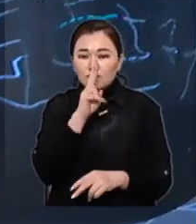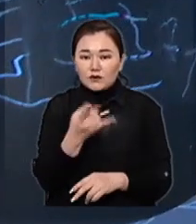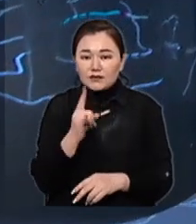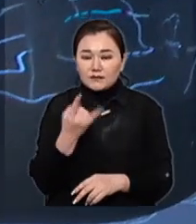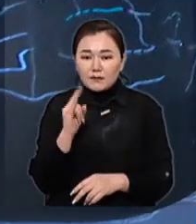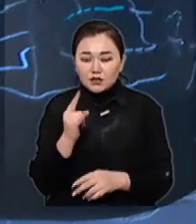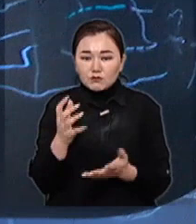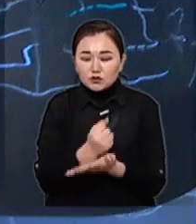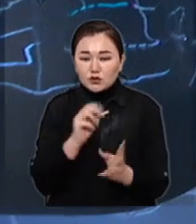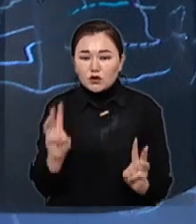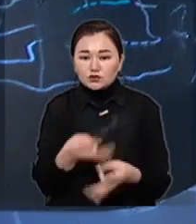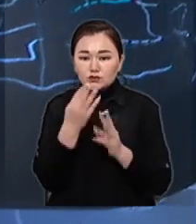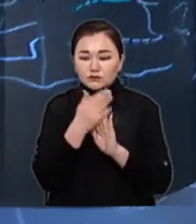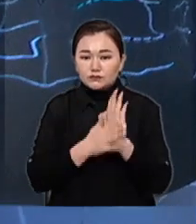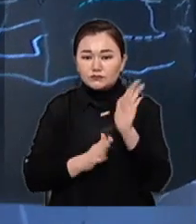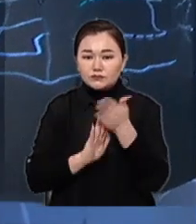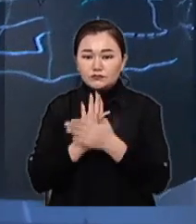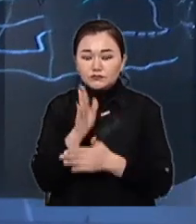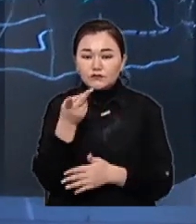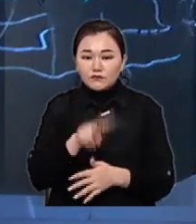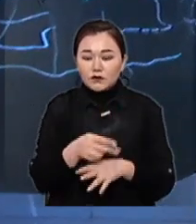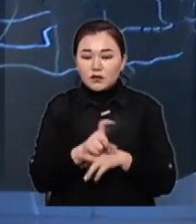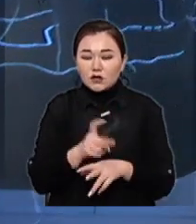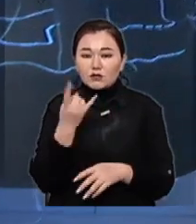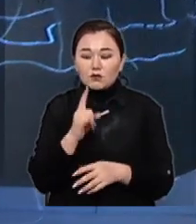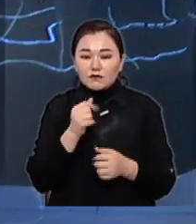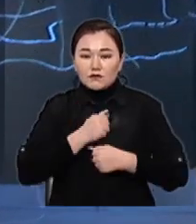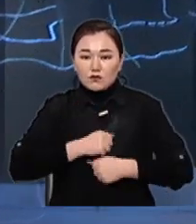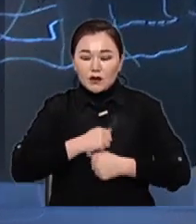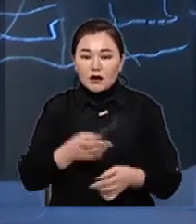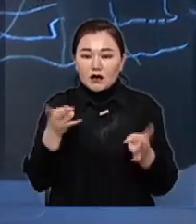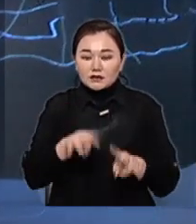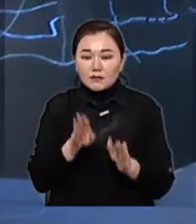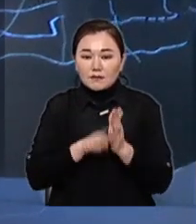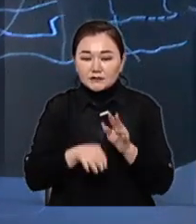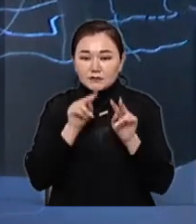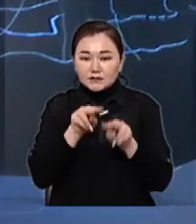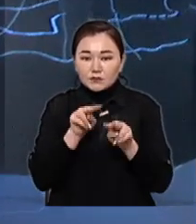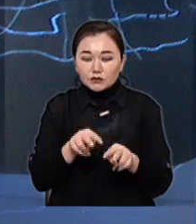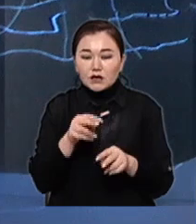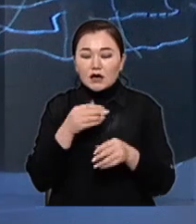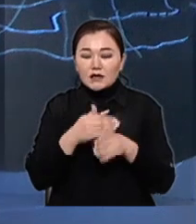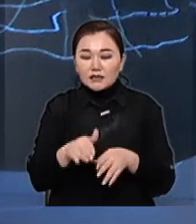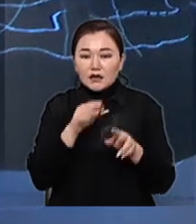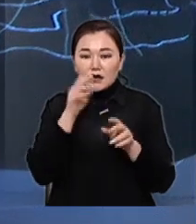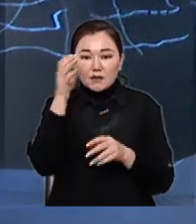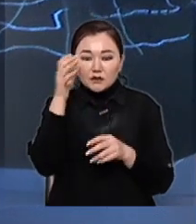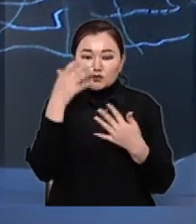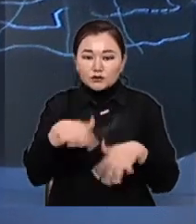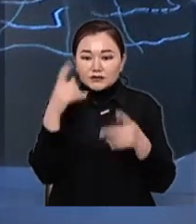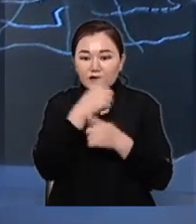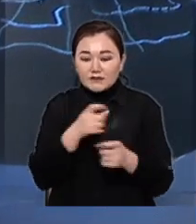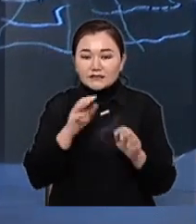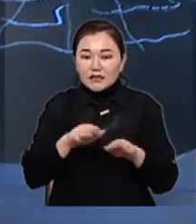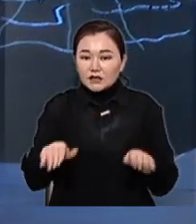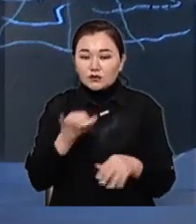малыш получил ожоги обеих стоп. Ребенка в процессе купания оставили без присмотра. В отделе образования уже заявили, что